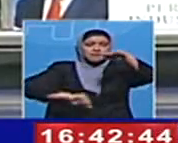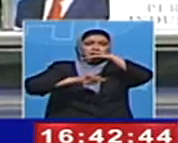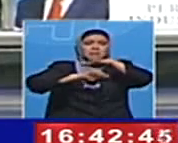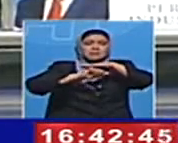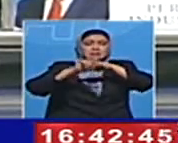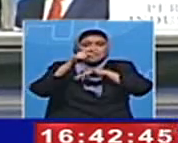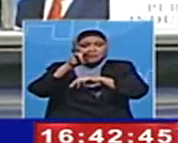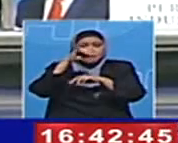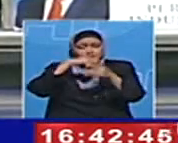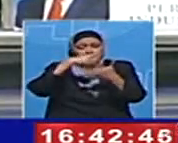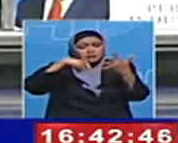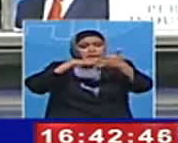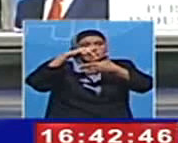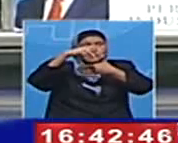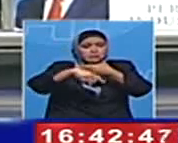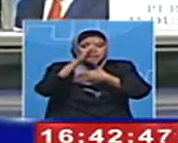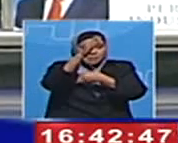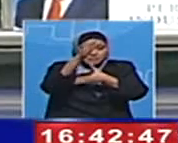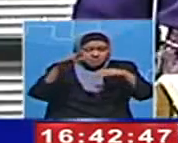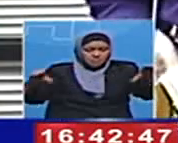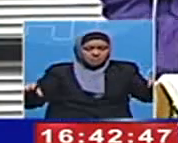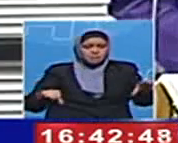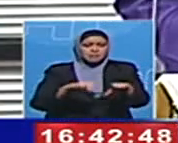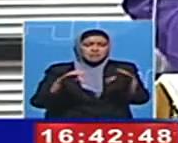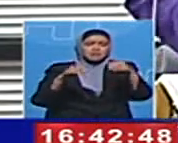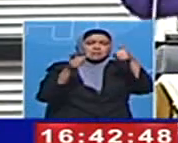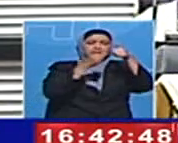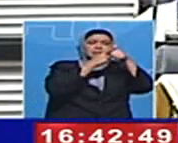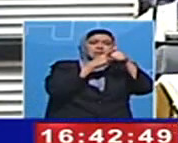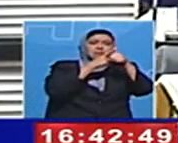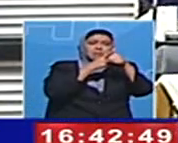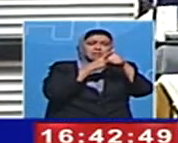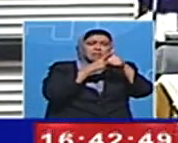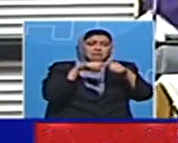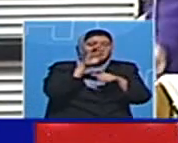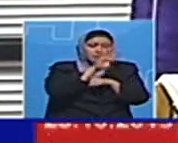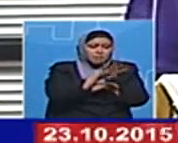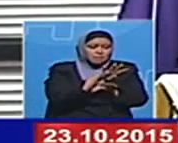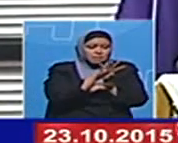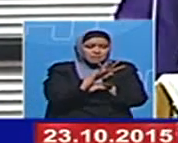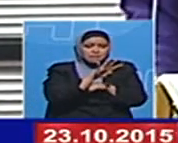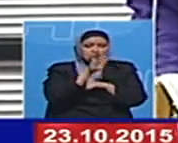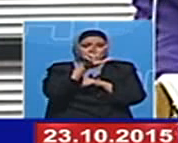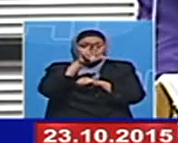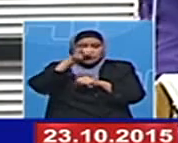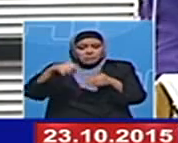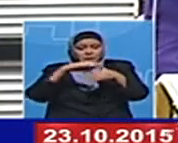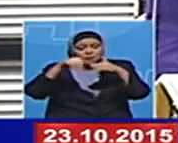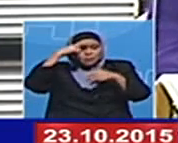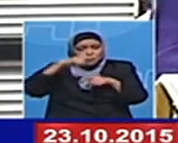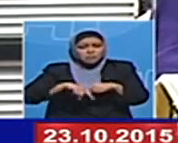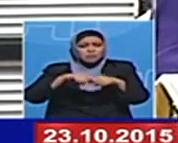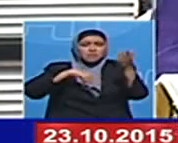Tani antara program yang akan dilaksanakan pertama r450 juta bagi pelbagai program